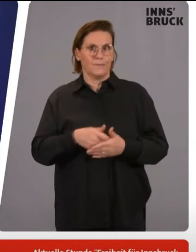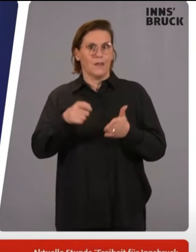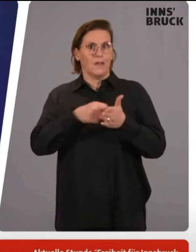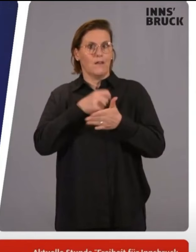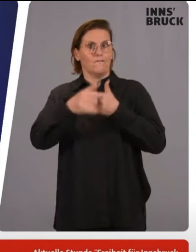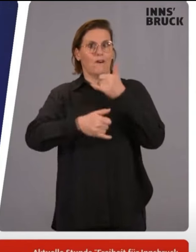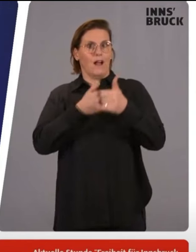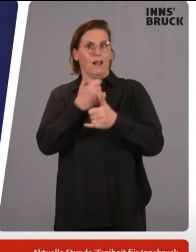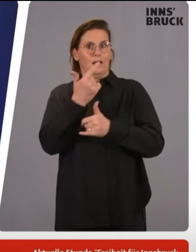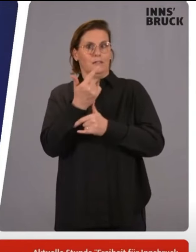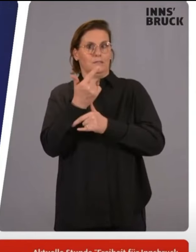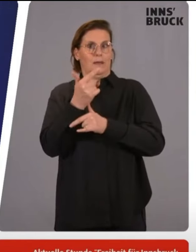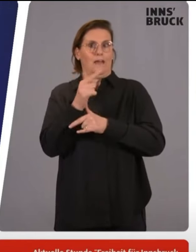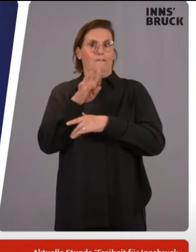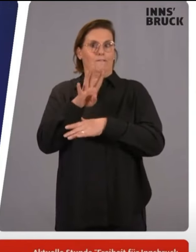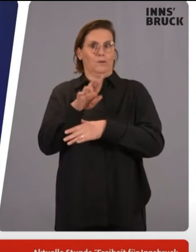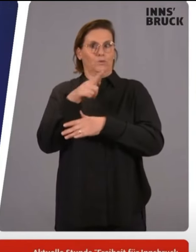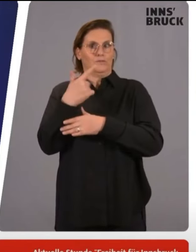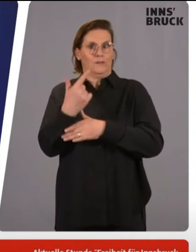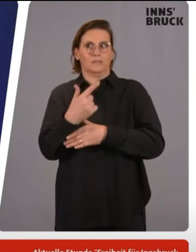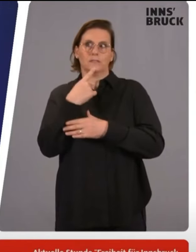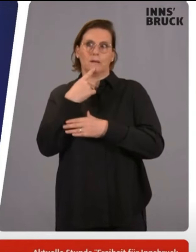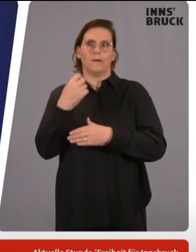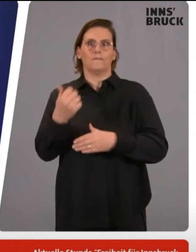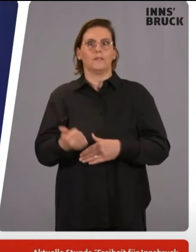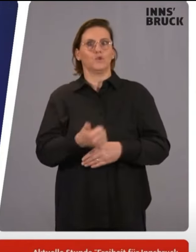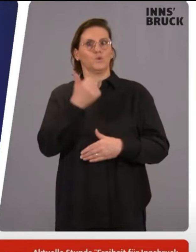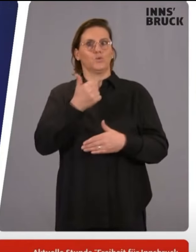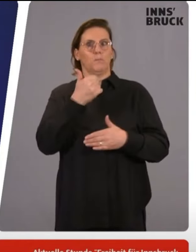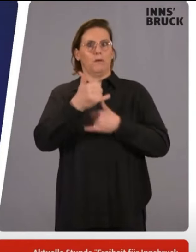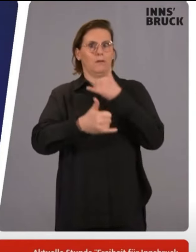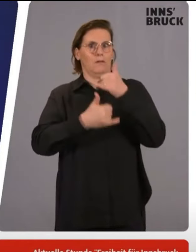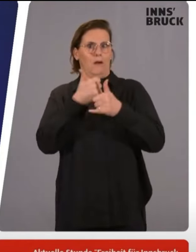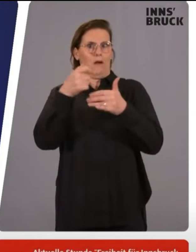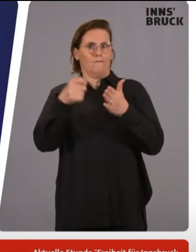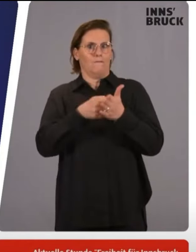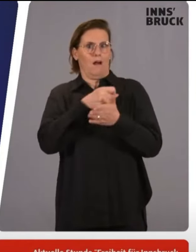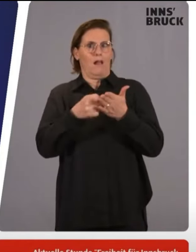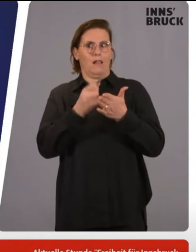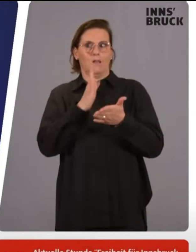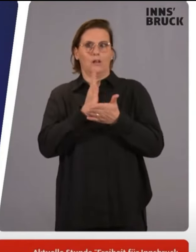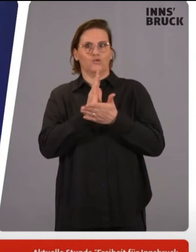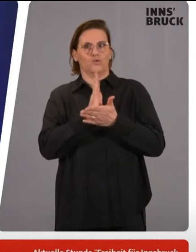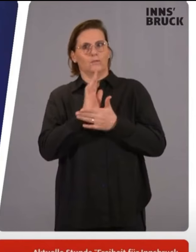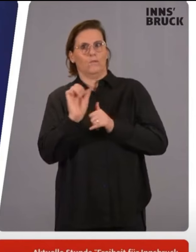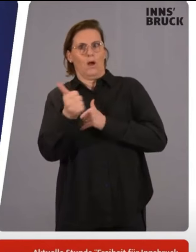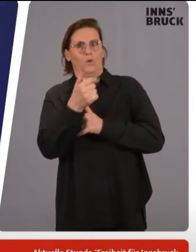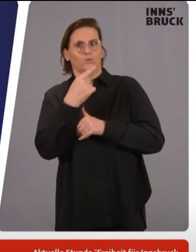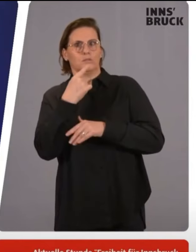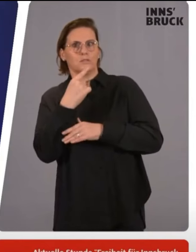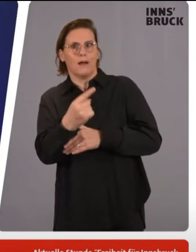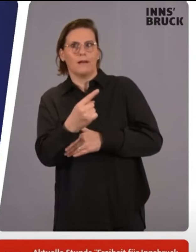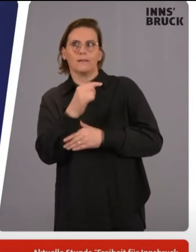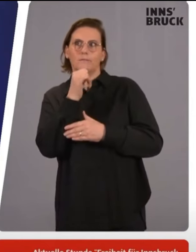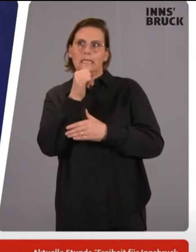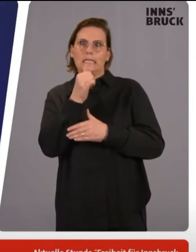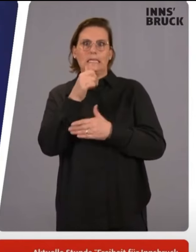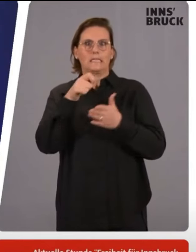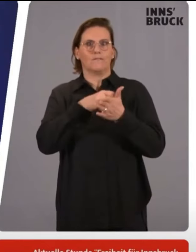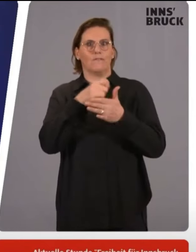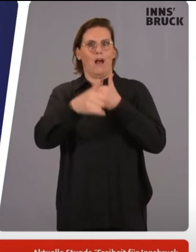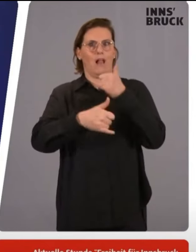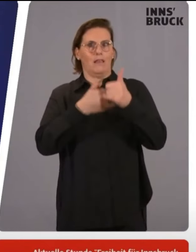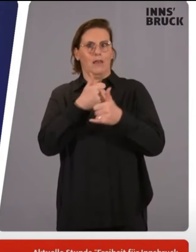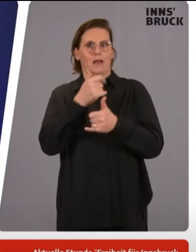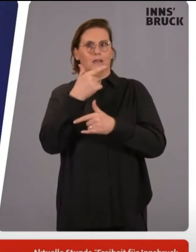das Superwahljahr ich kann jetzt schon sagen und ankündigen und da brauche ich ke wahsauger sein es wird nicht das Wahljahr 224